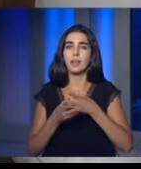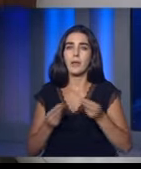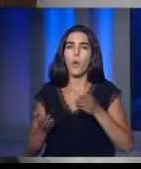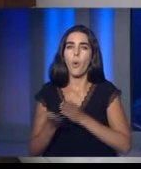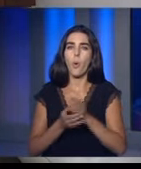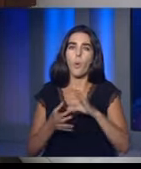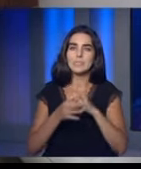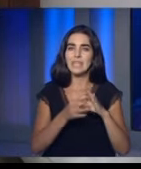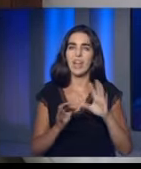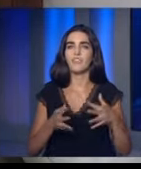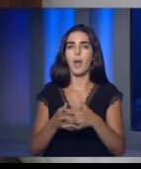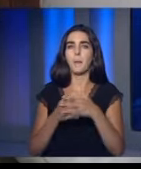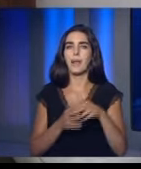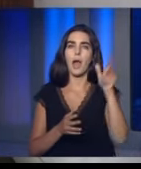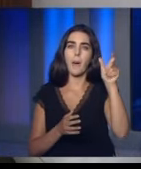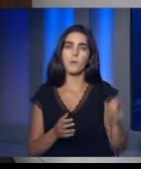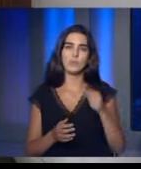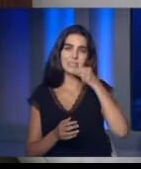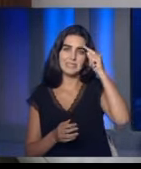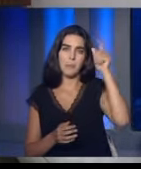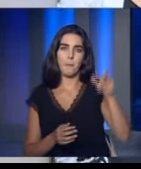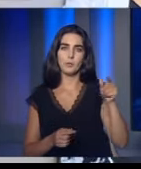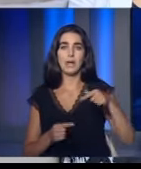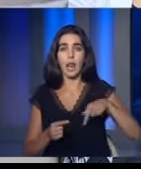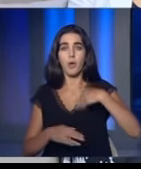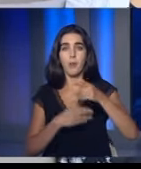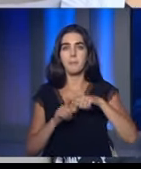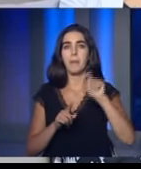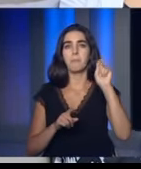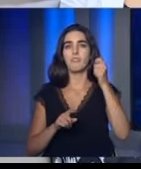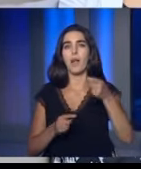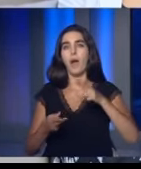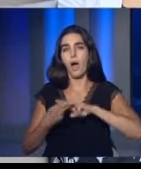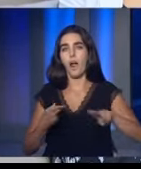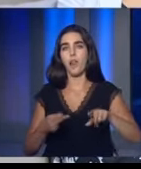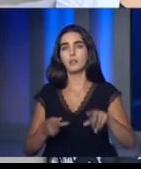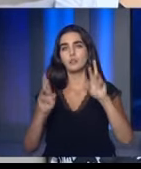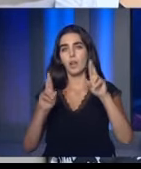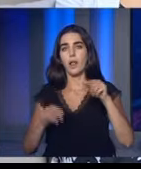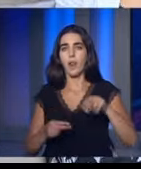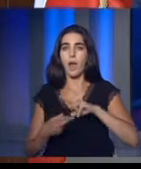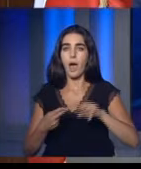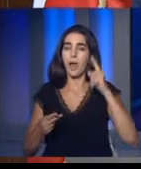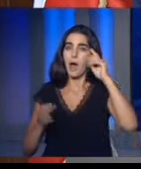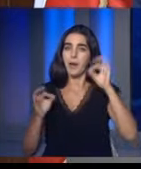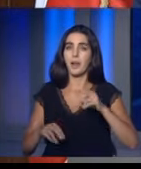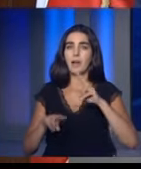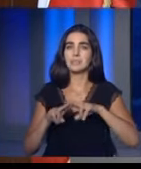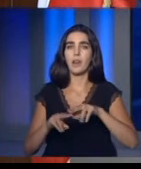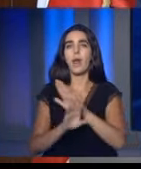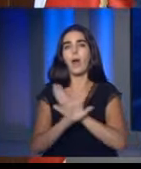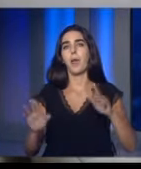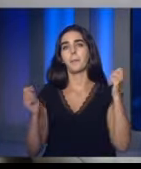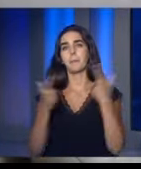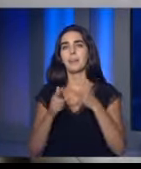وأن نذهب مباشرة إلى الحل الدبلوماسي، وأن ما يطرحه الوسيط الأمريكي أيموس أوكستين سيكون مفتاحا